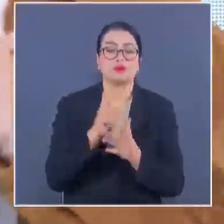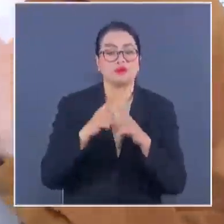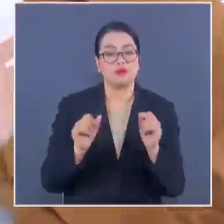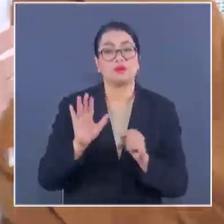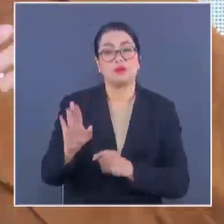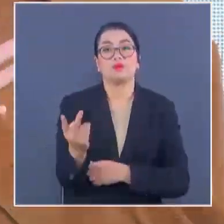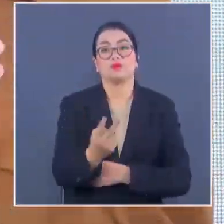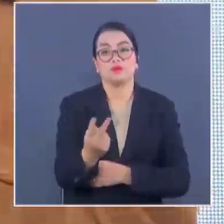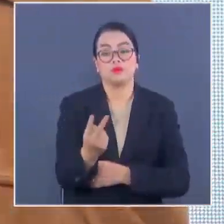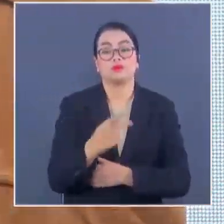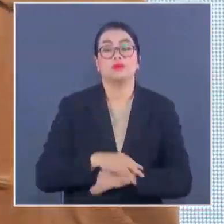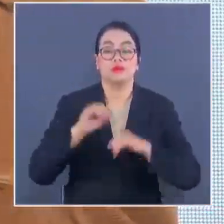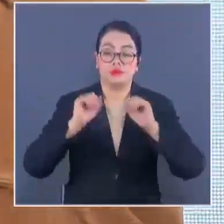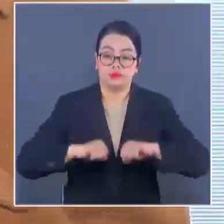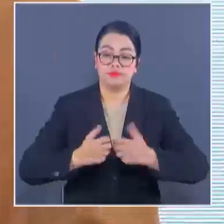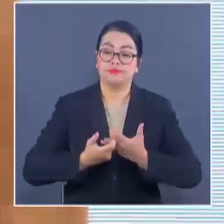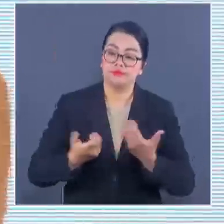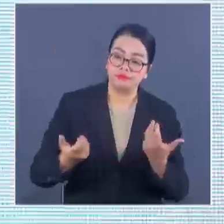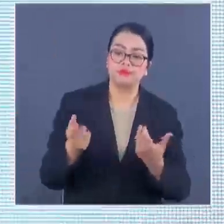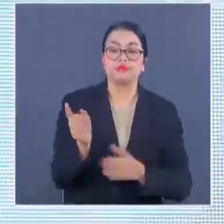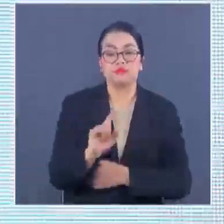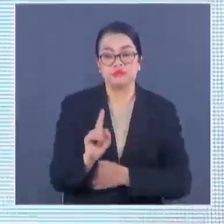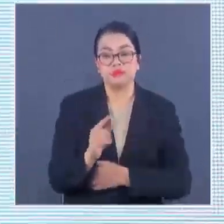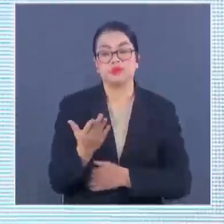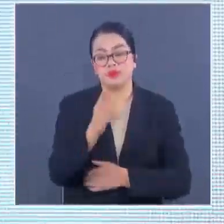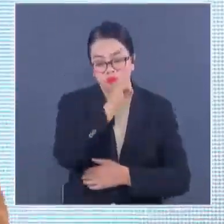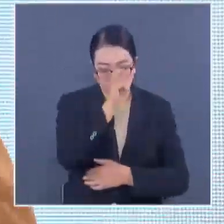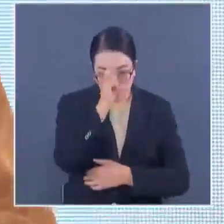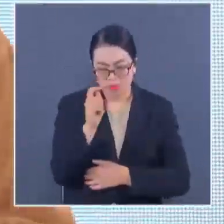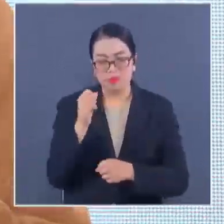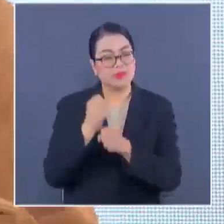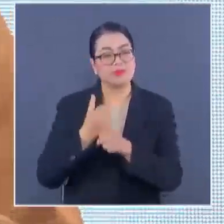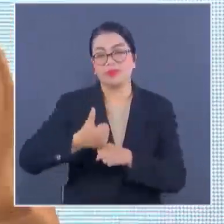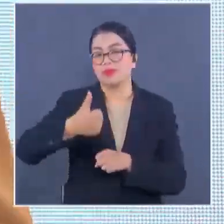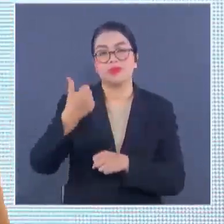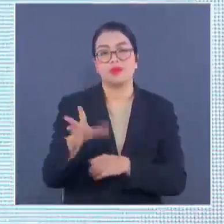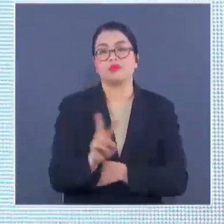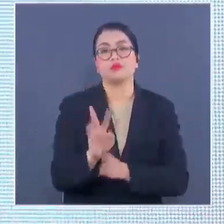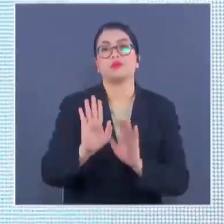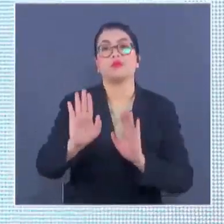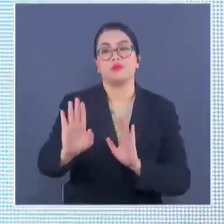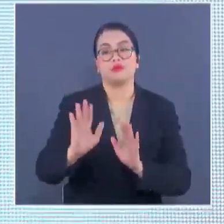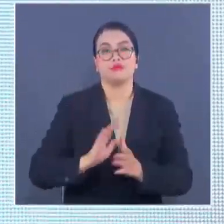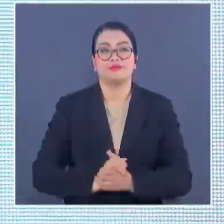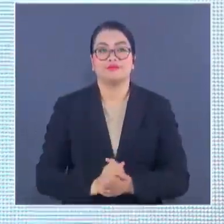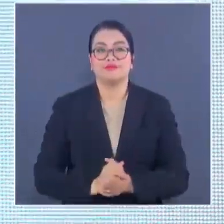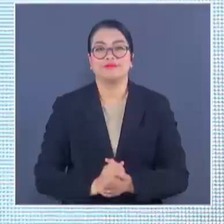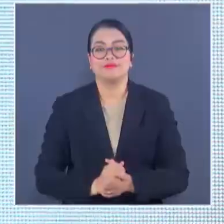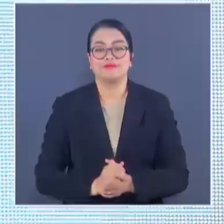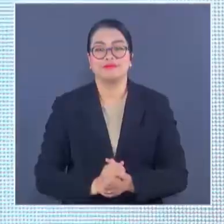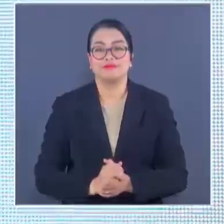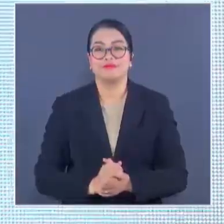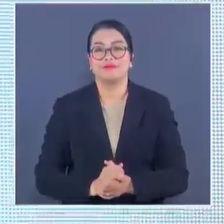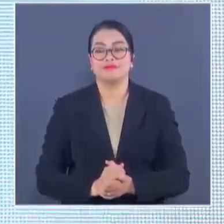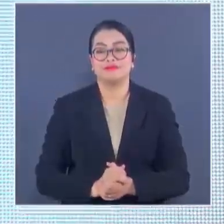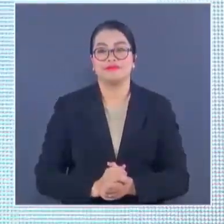นไม่ว่าจะตัดสินเช่นไรก็ถือว่าทำดีที่สุดสำหรับสองคนแล้วค่ะไปฟังเสียงของหนุ่มฟิล์มธนภัทร